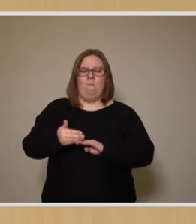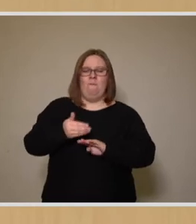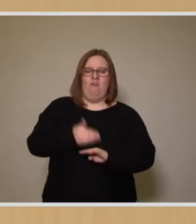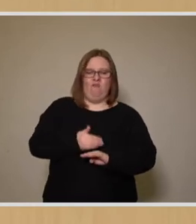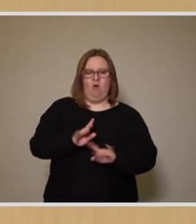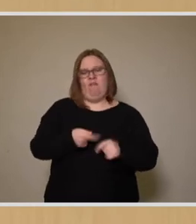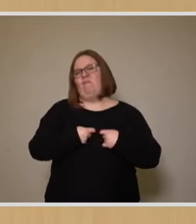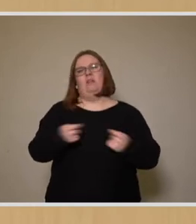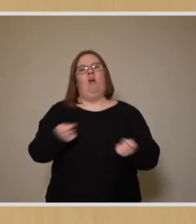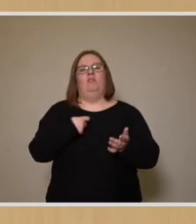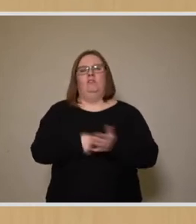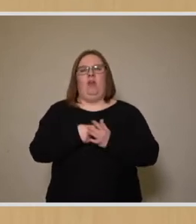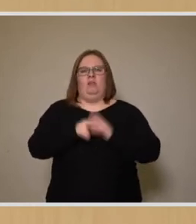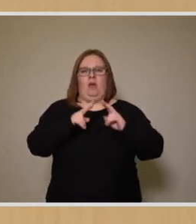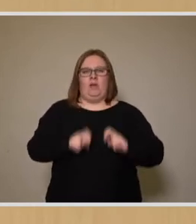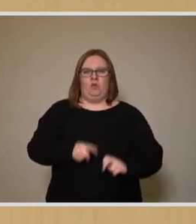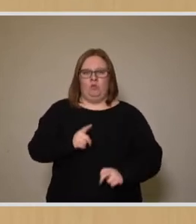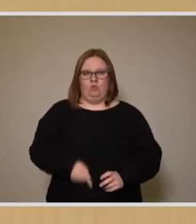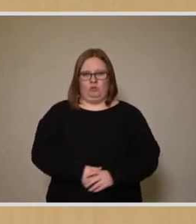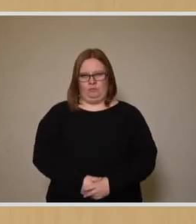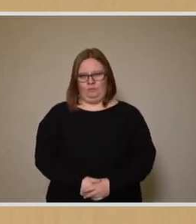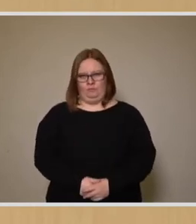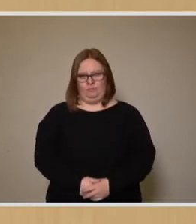die Verkaufswertermittlung erneuert werden müsste.